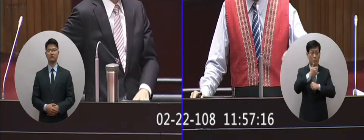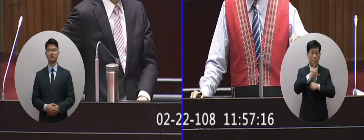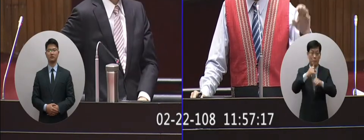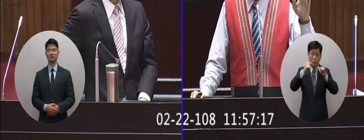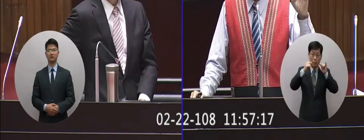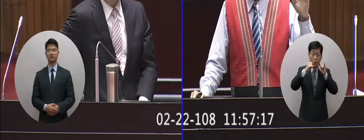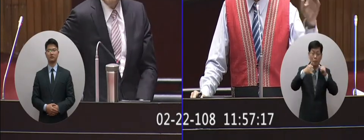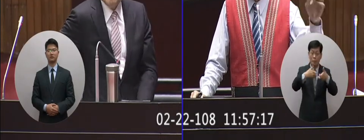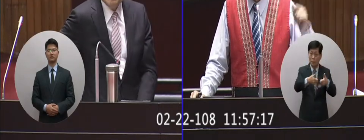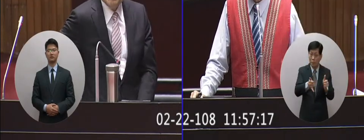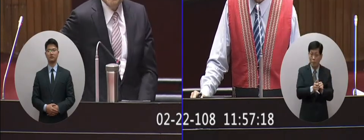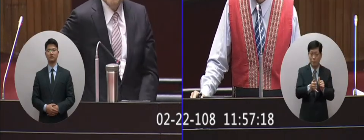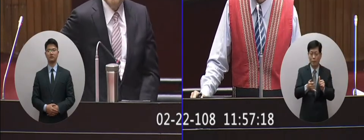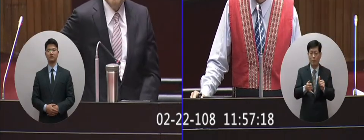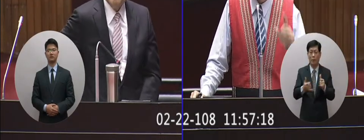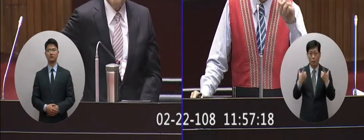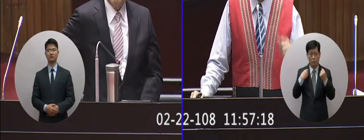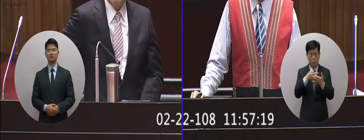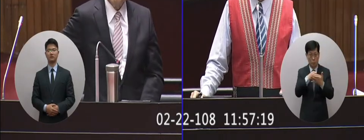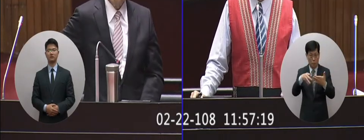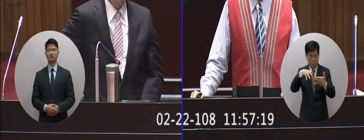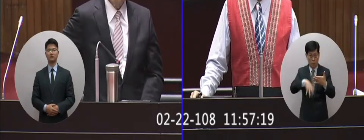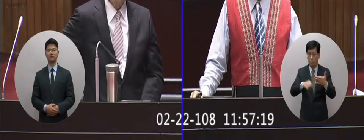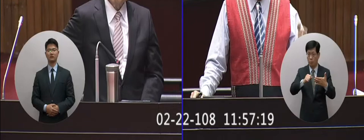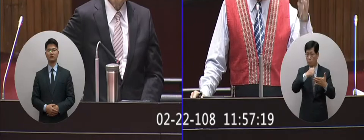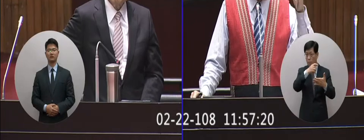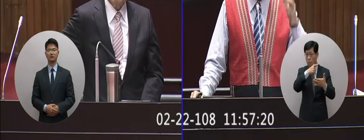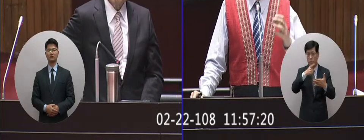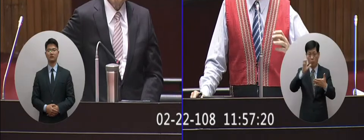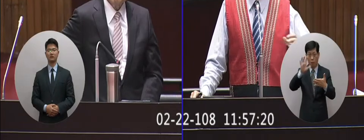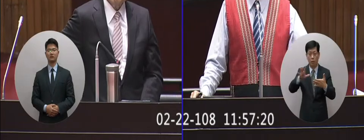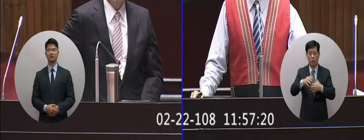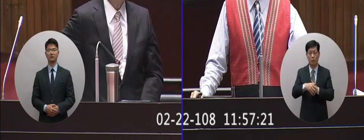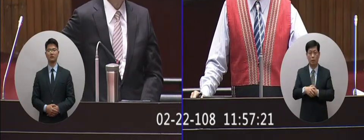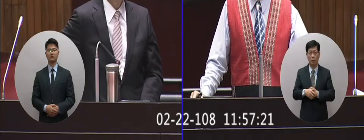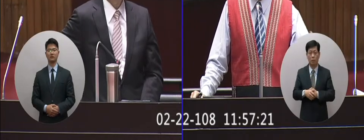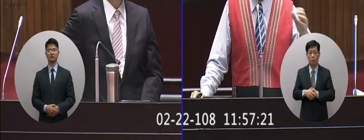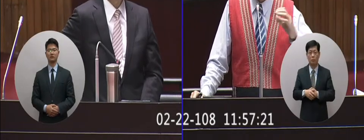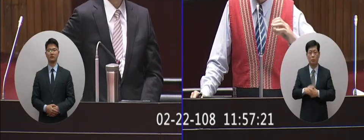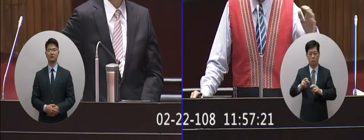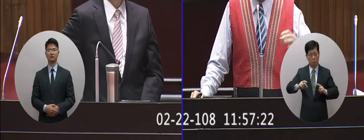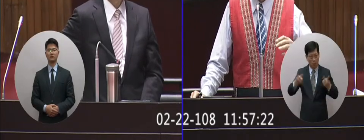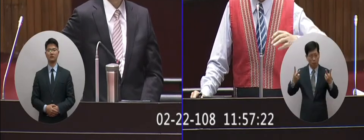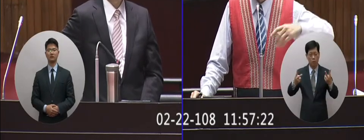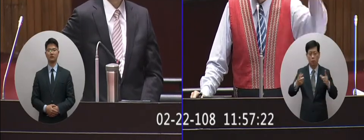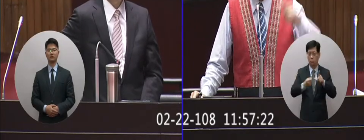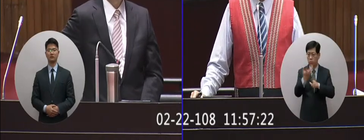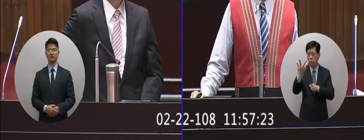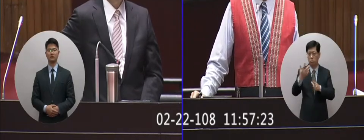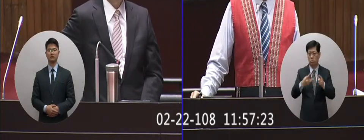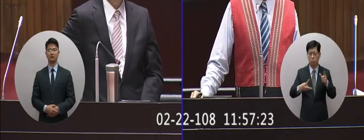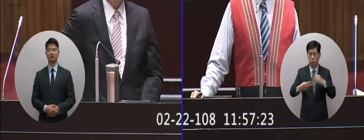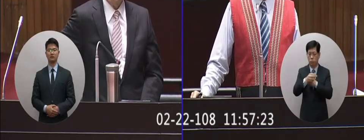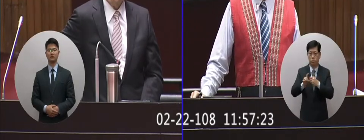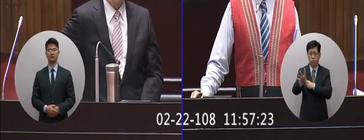来是划入到海岸一定限度内不得私有，他把它修正公告划出去。那